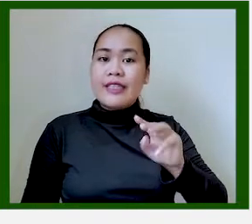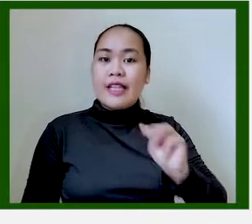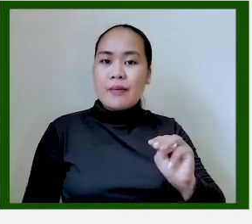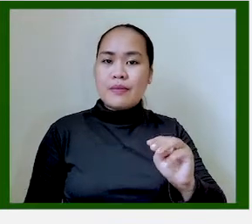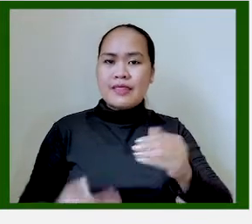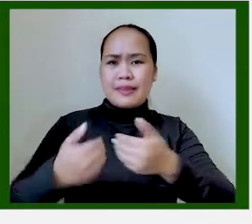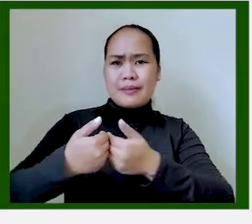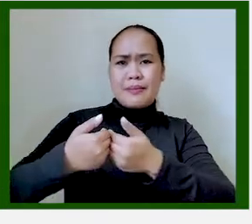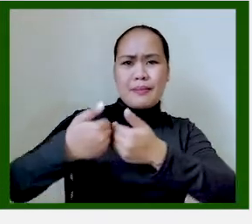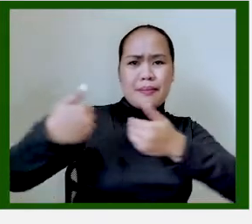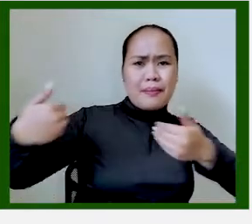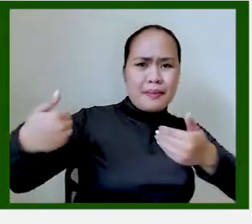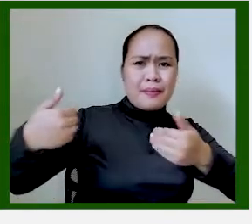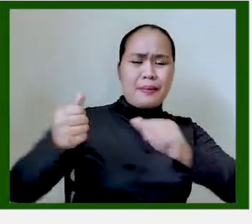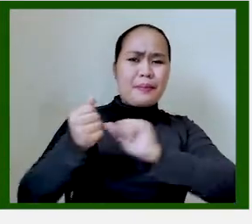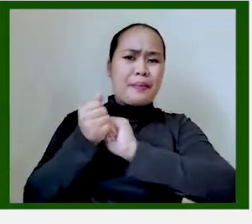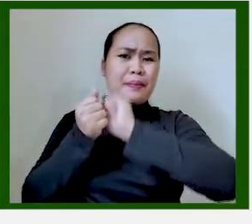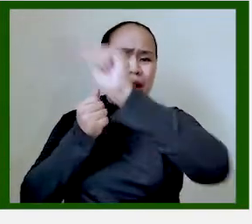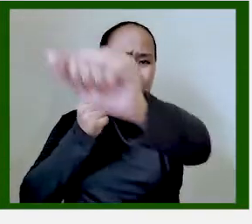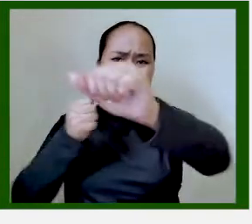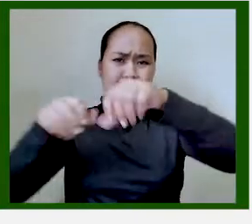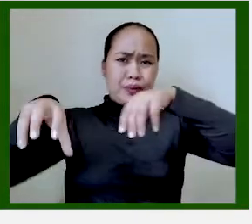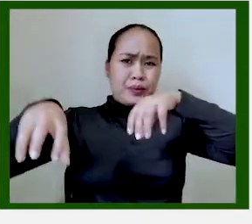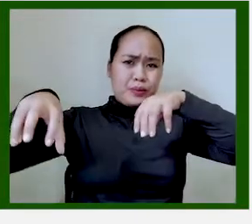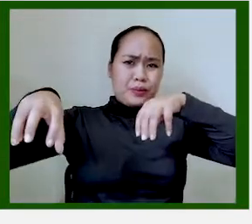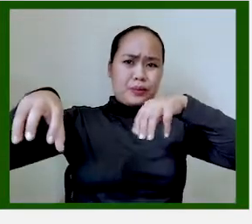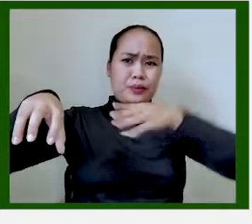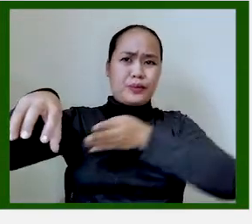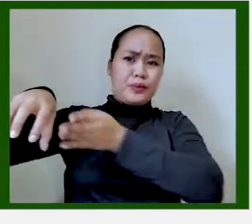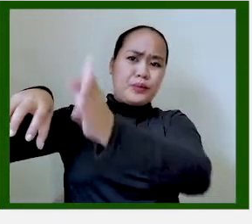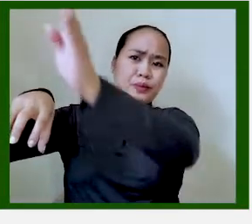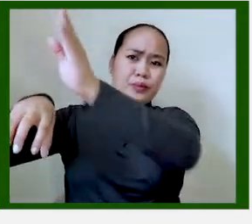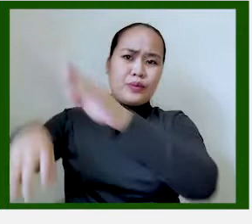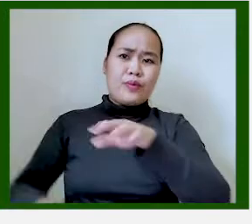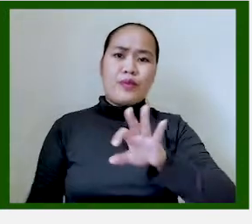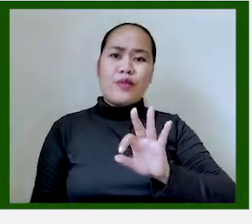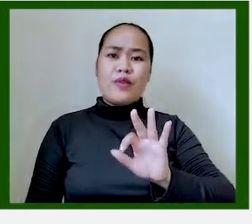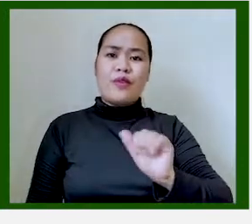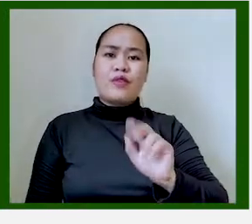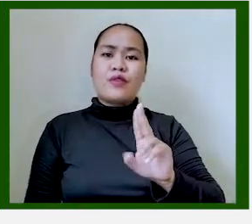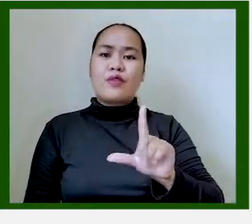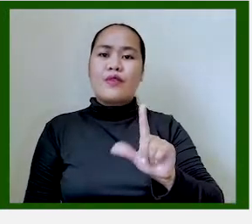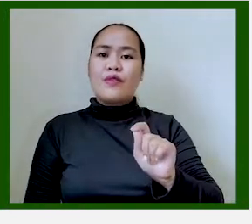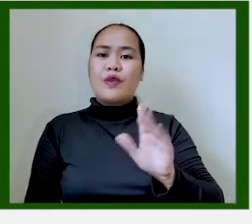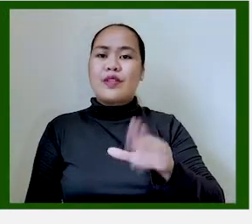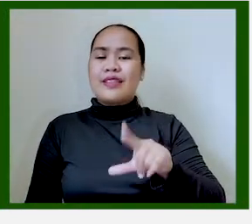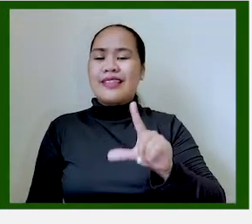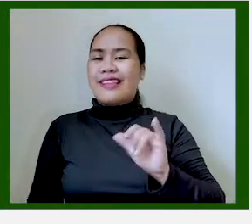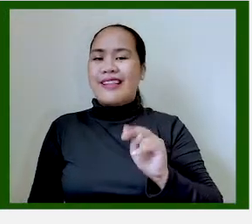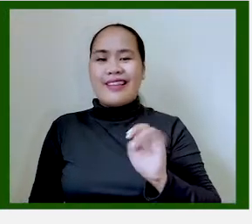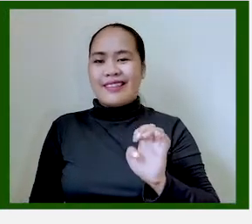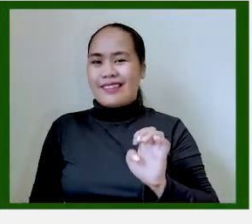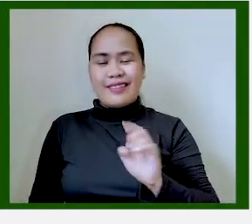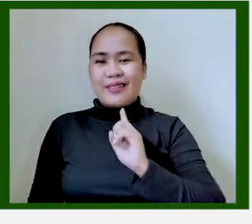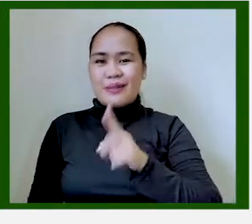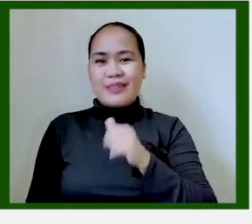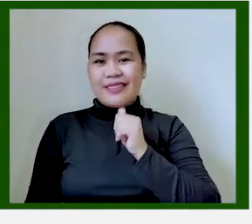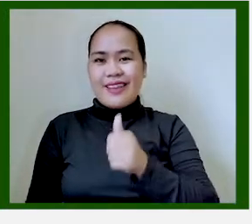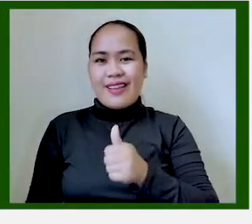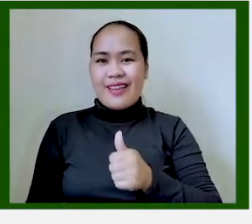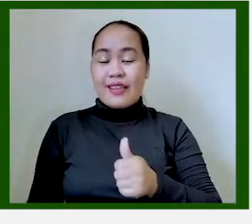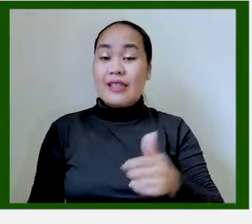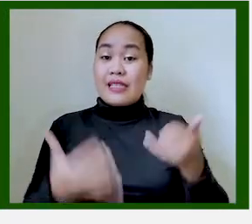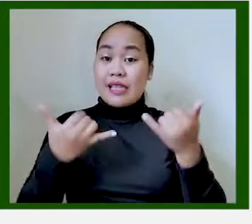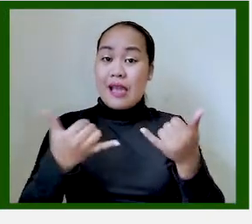sa nearest part ng fault line. So ruled out na rin po 'yon, no. So upon investigation, ang nakita